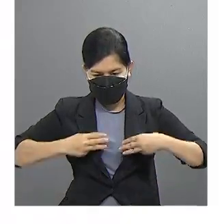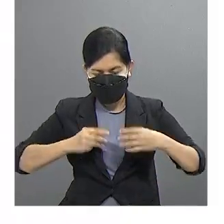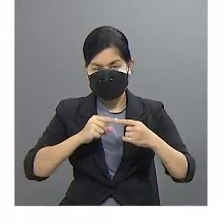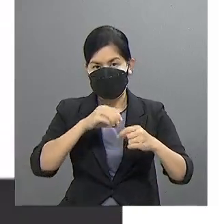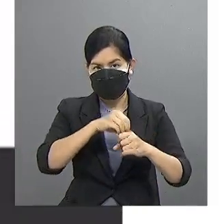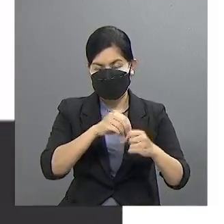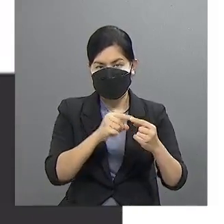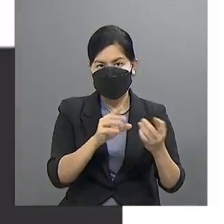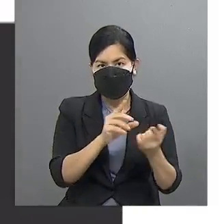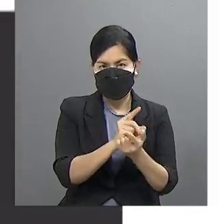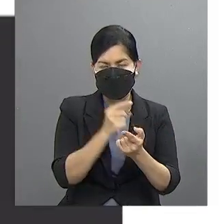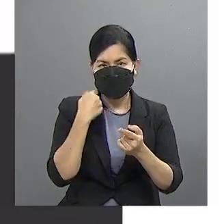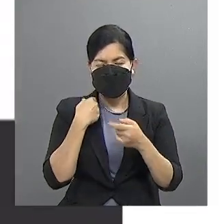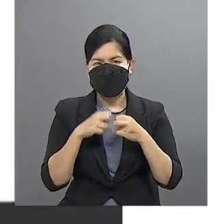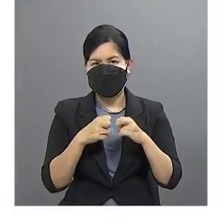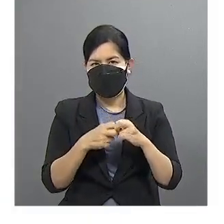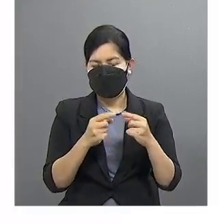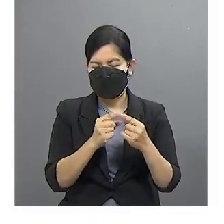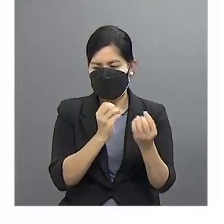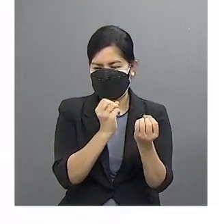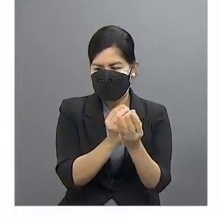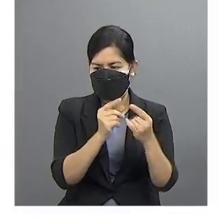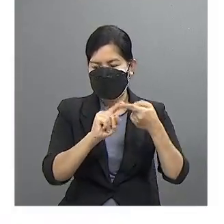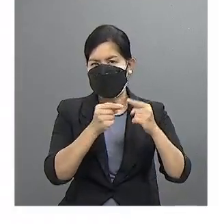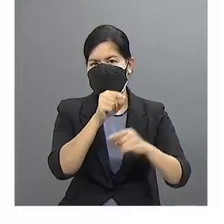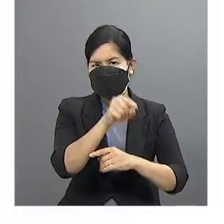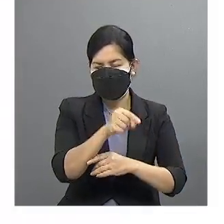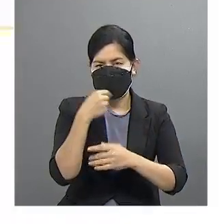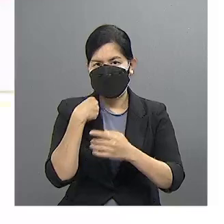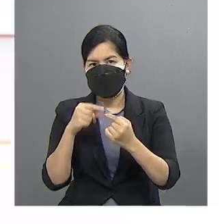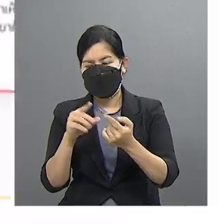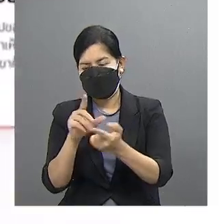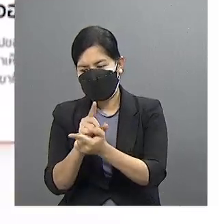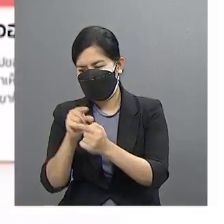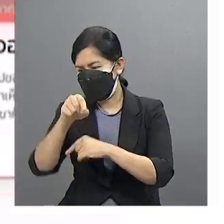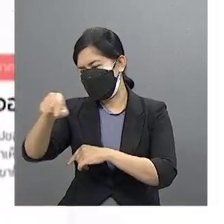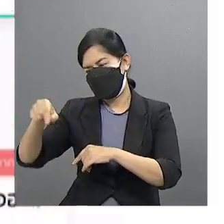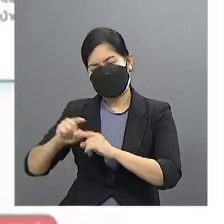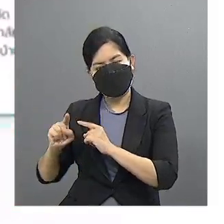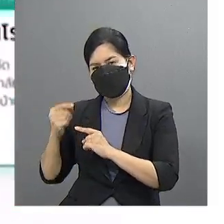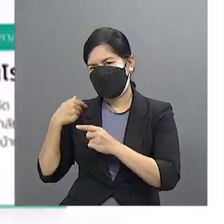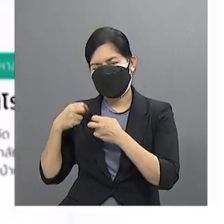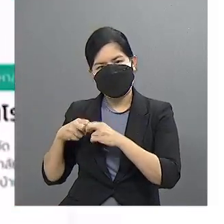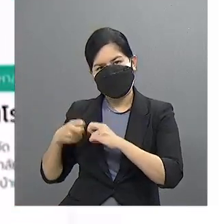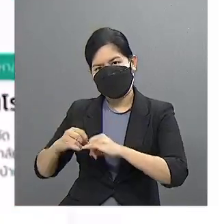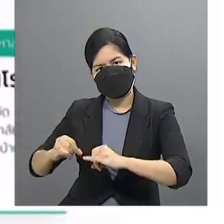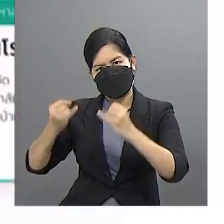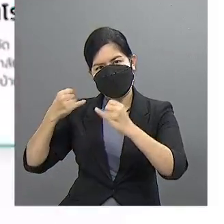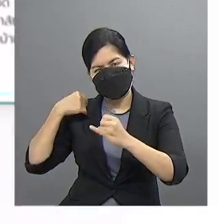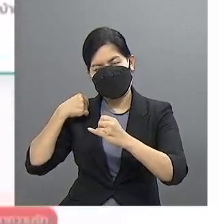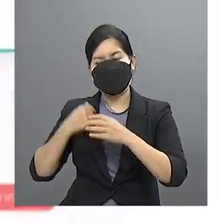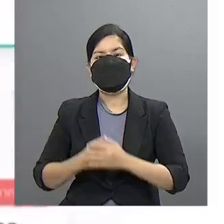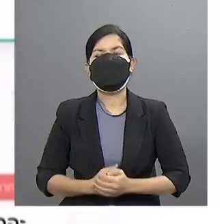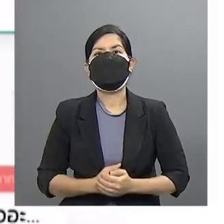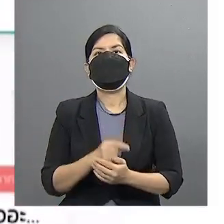ได้การเข้ากับสังคมหรือเข้ากับสิ่งที่เขาคุ้นเคยไม่ได้อะไรอย่างนี้นะครับ ค่ะนะคะจากพื้นที่ตรงนั้นนะ